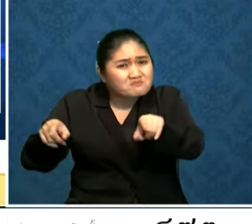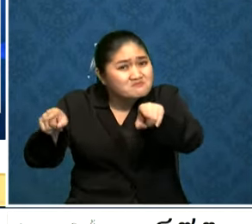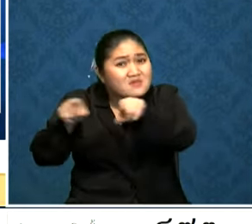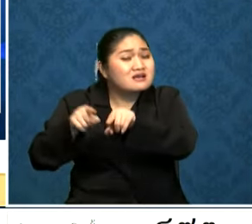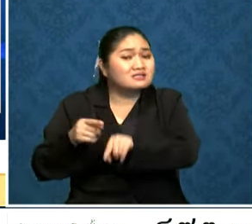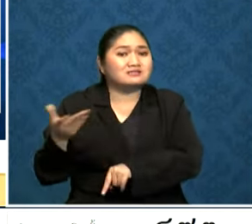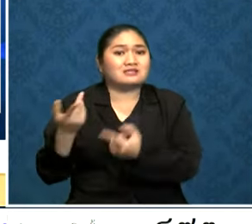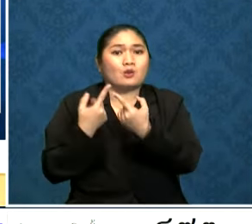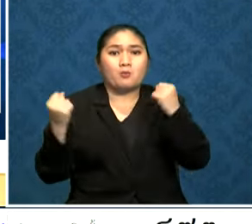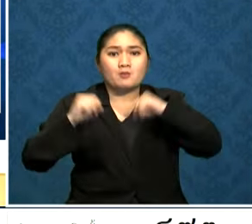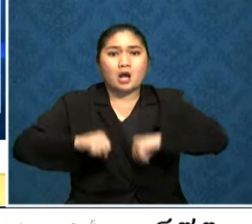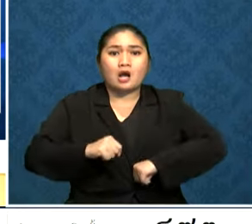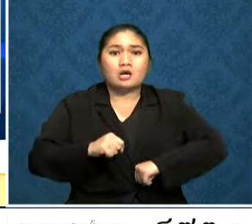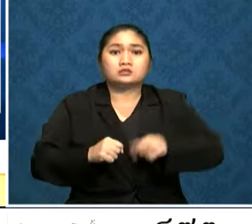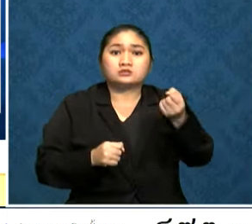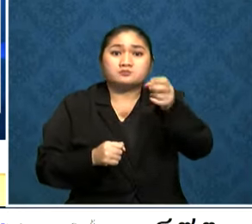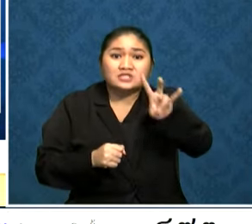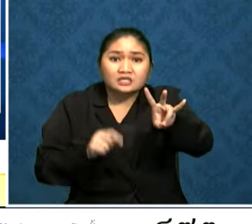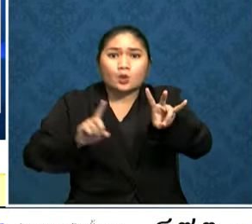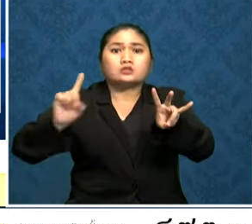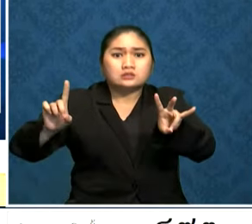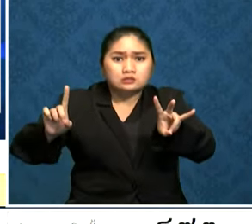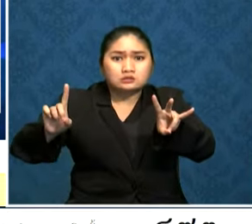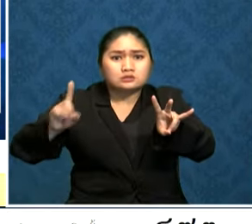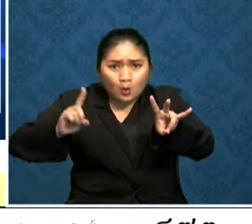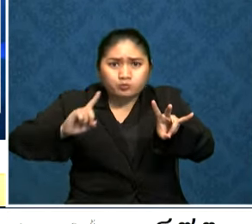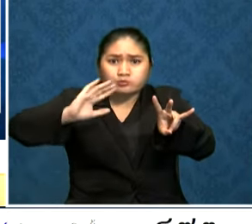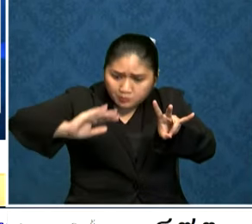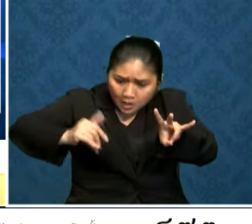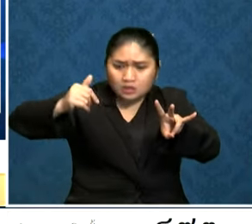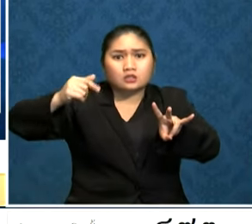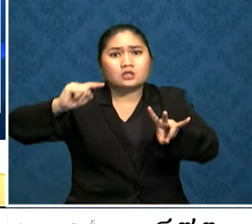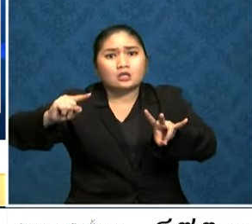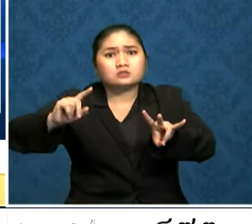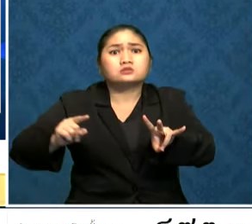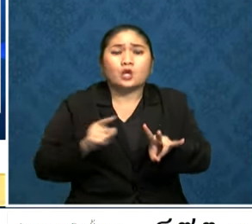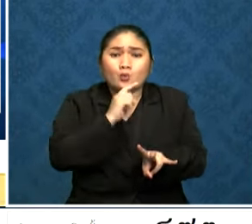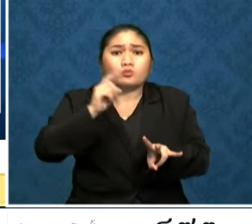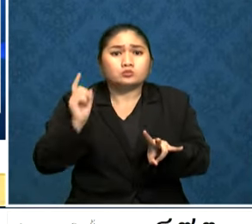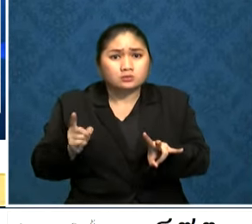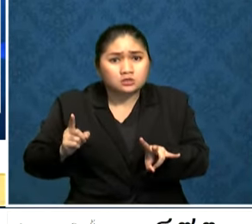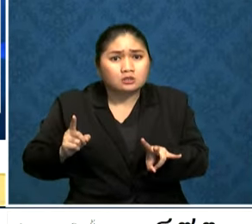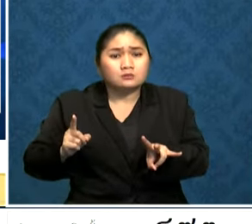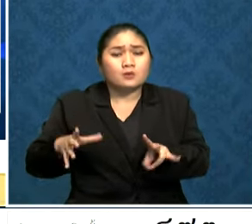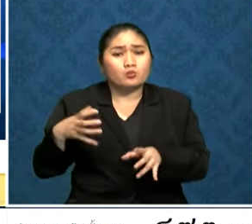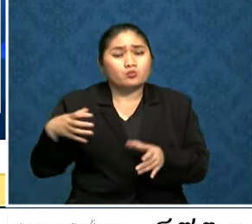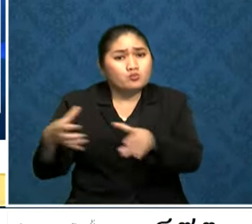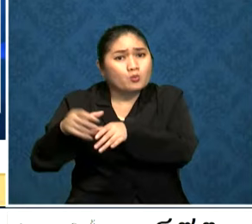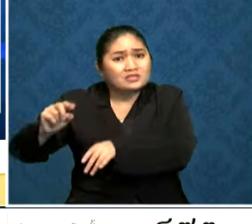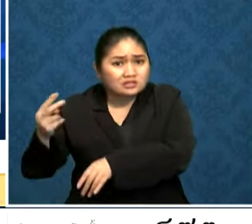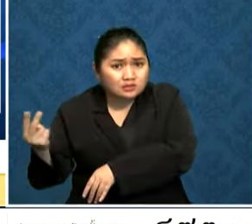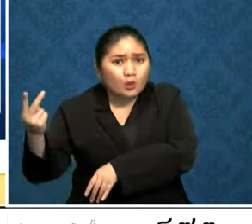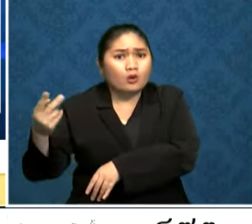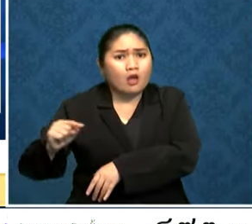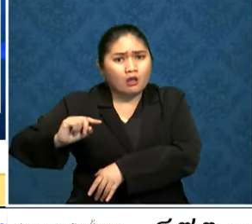กลบมีมติ 17 ต่อหนึ่ครับให้ฝืนคืนชีพกติกา Double Majorityหรอว่าเสีงข้างมาก 2 ชั้นและ